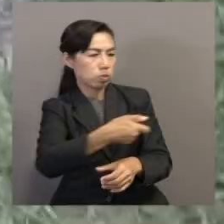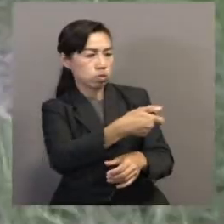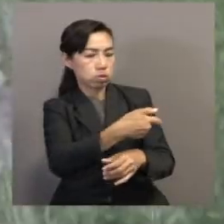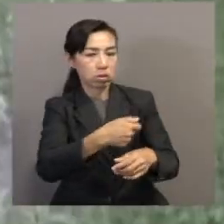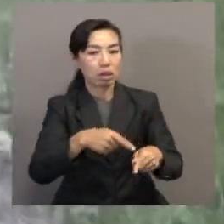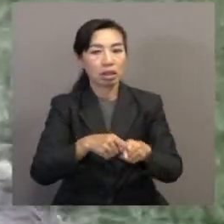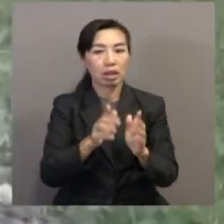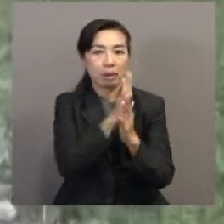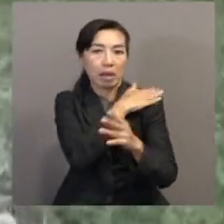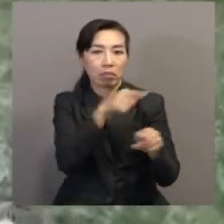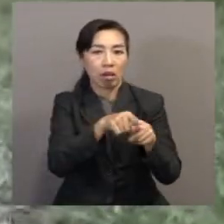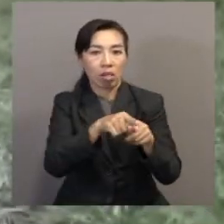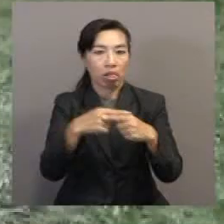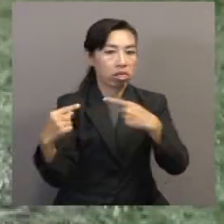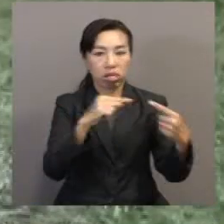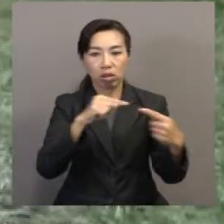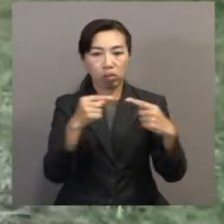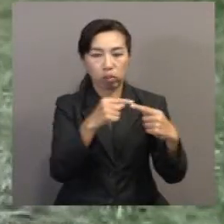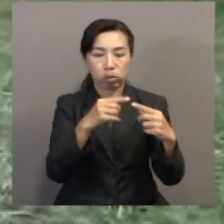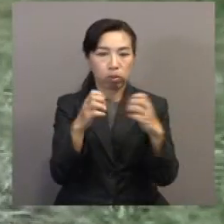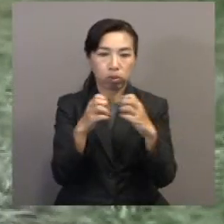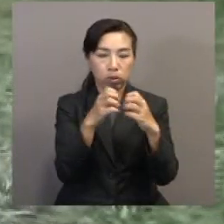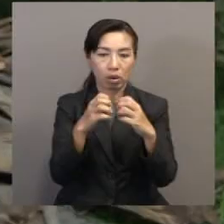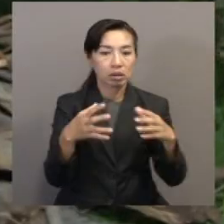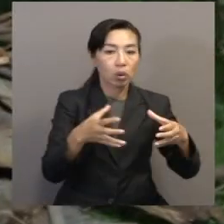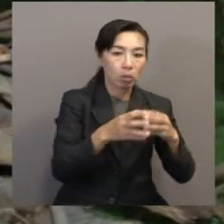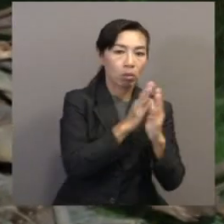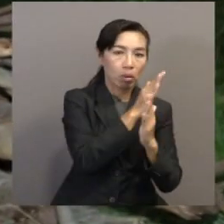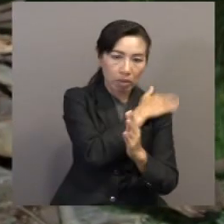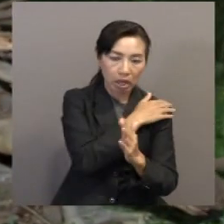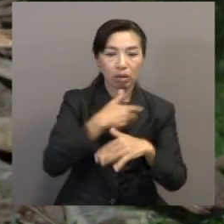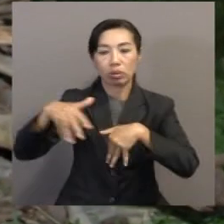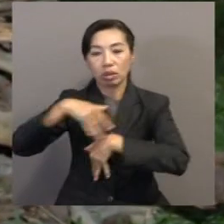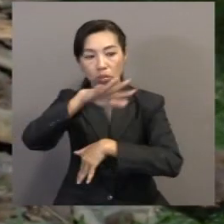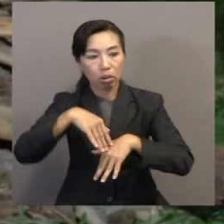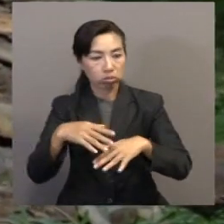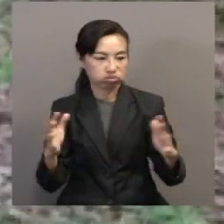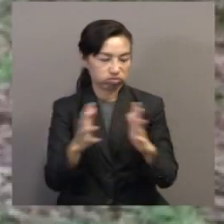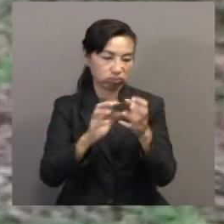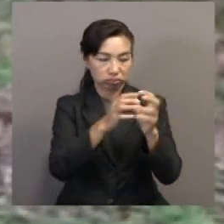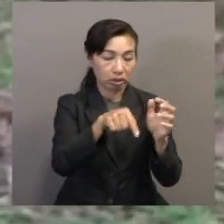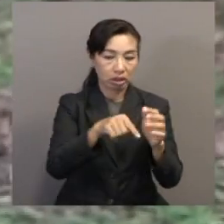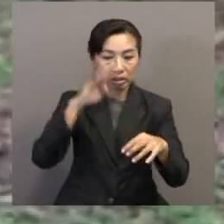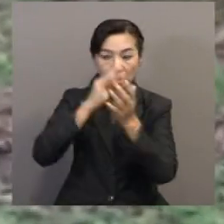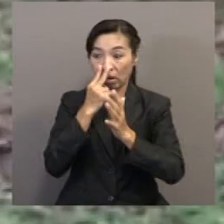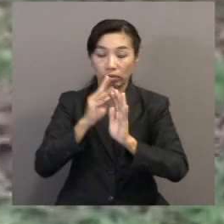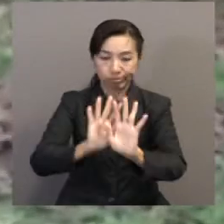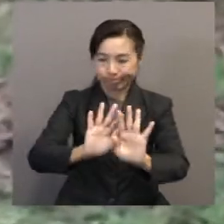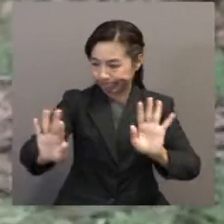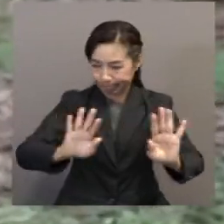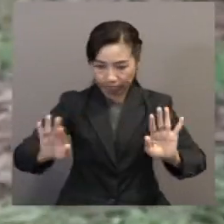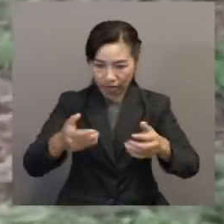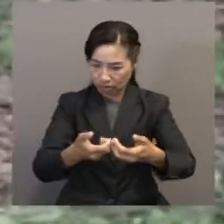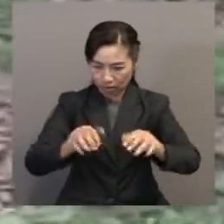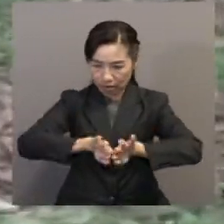นเกิดเหตุการณ์ชุลมุนขึ้นไปอีกค่ะระหว่างกลุ่มพระกับกลุ่มชาวบ้านตำรวจเห็นเข้าก็รีบเข้ามาห้ามปรามนะคะแยกคู่กร